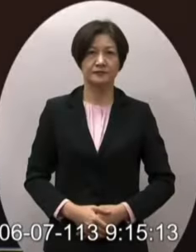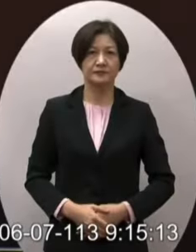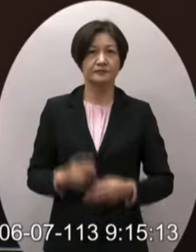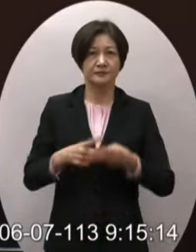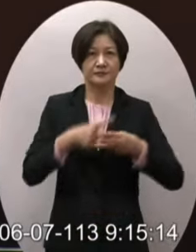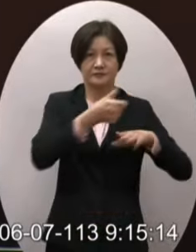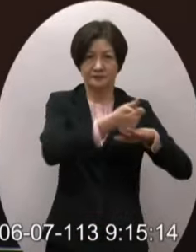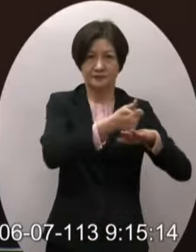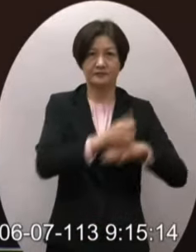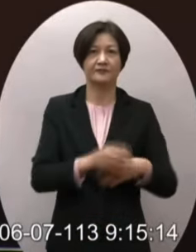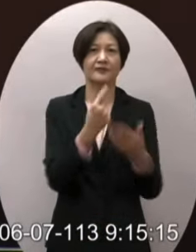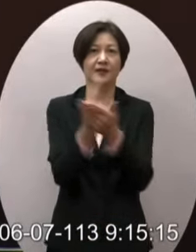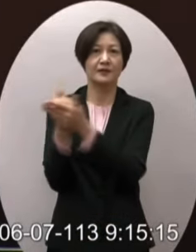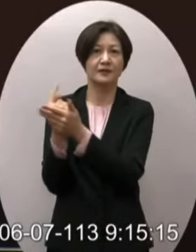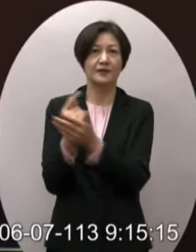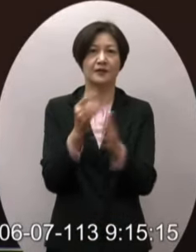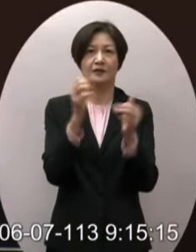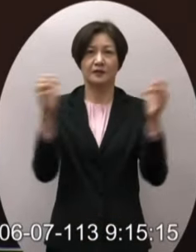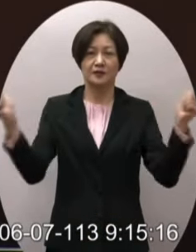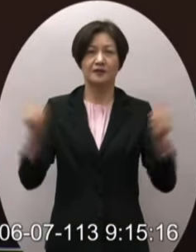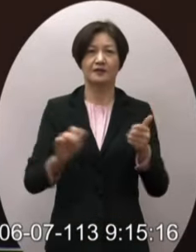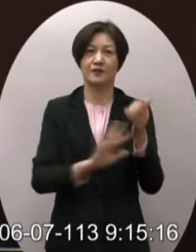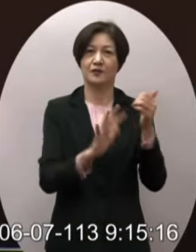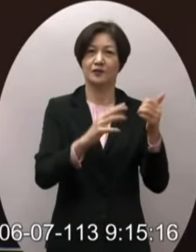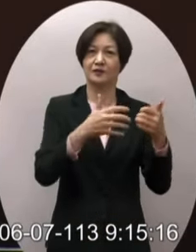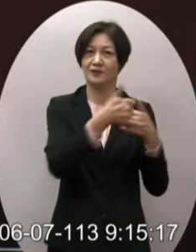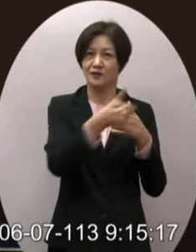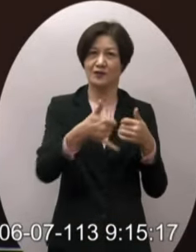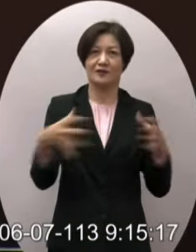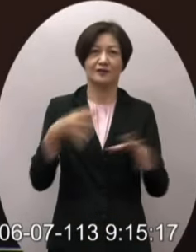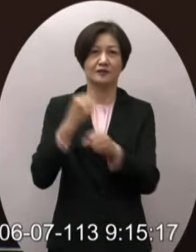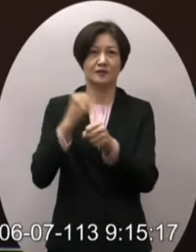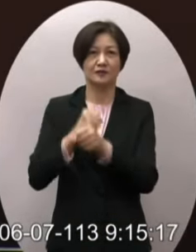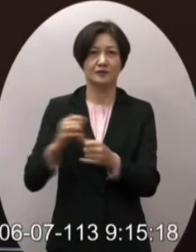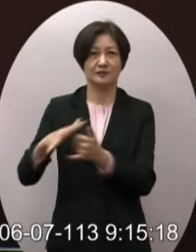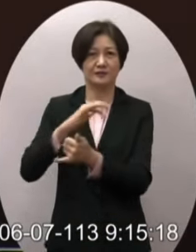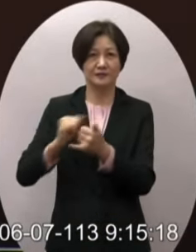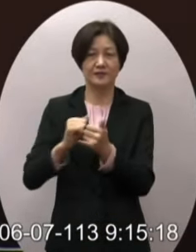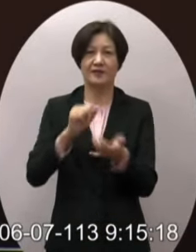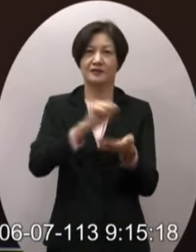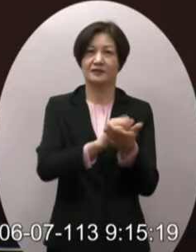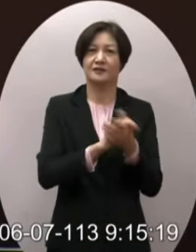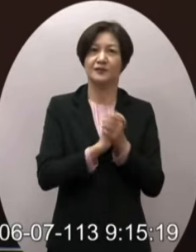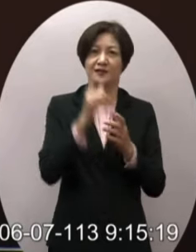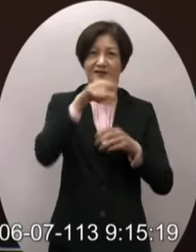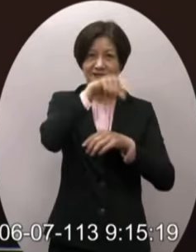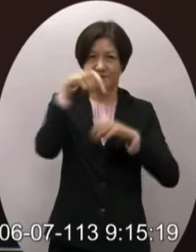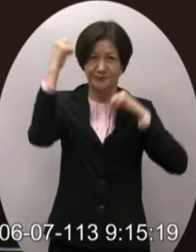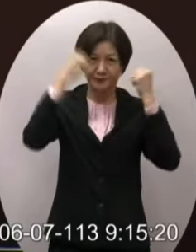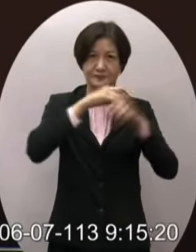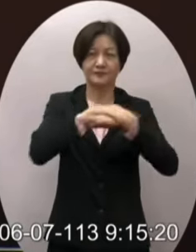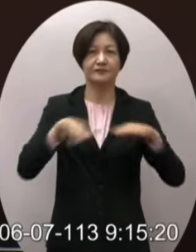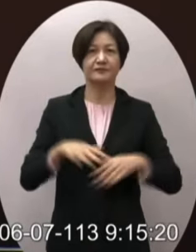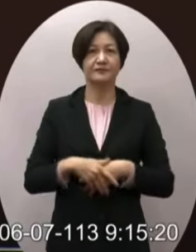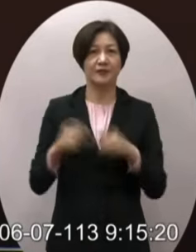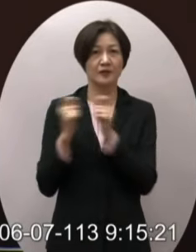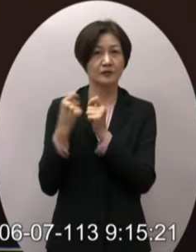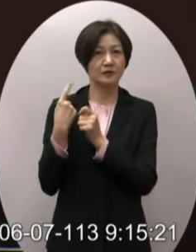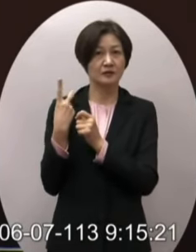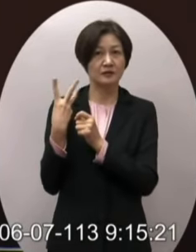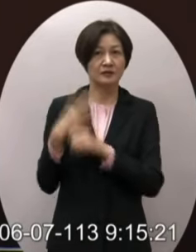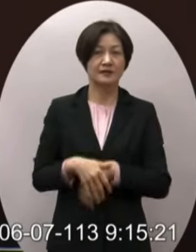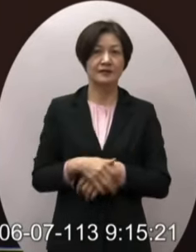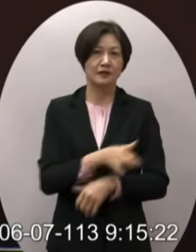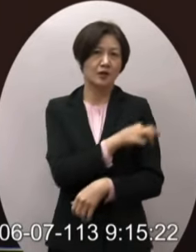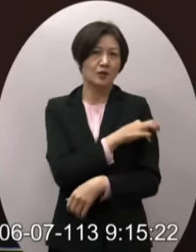主席、各位官员、委员同事、国人同胞、媒体朋友，大家早安。这几天护理